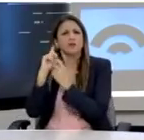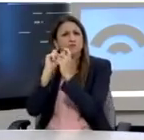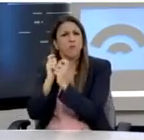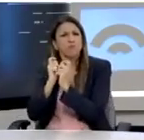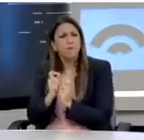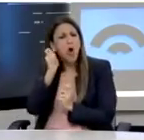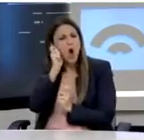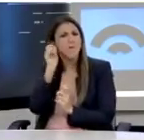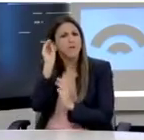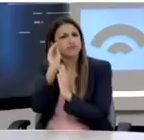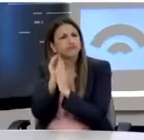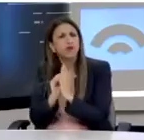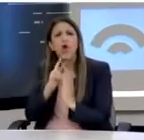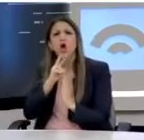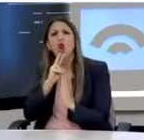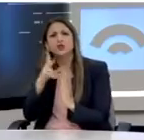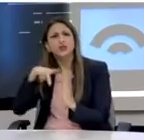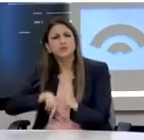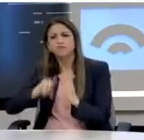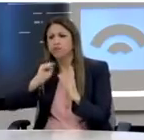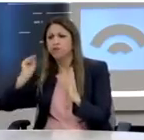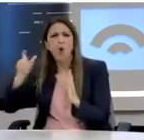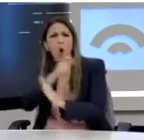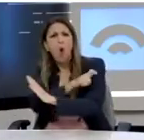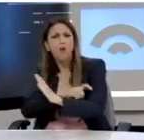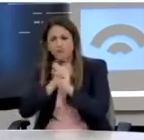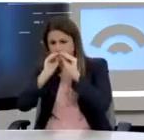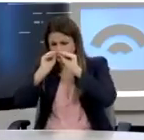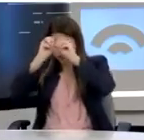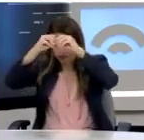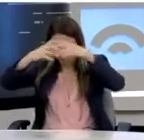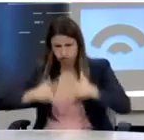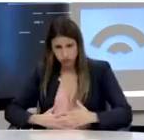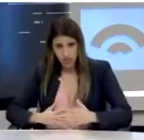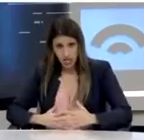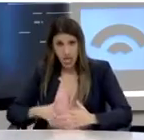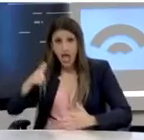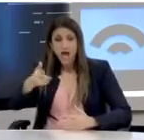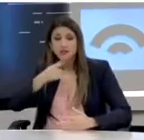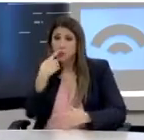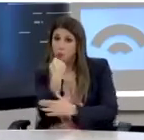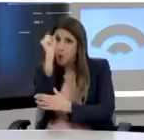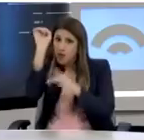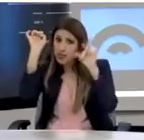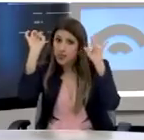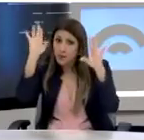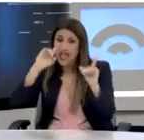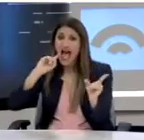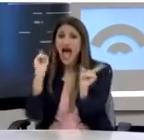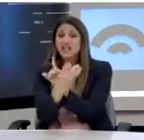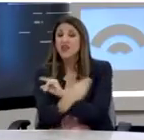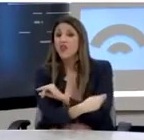των ονομάτων των γλωσσών κρατών μελών του ΟΗΕ και παραδώσατε τότε τη συντομογραφία